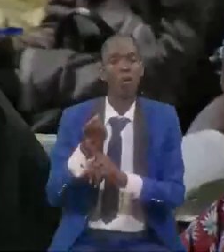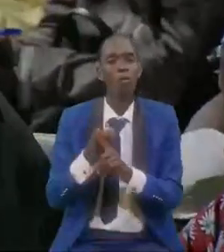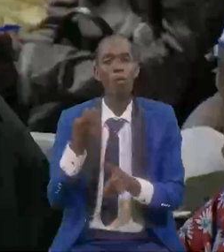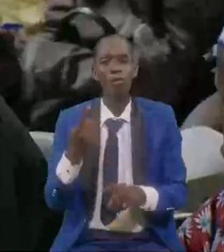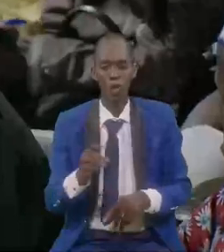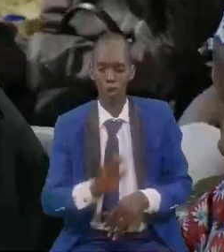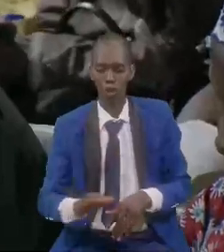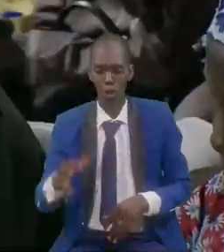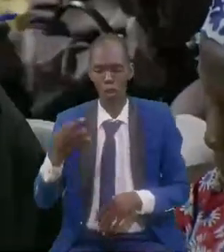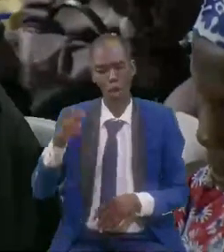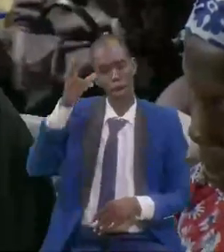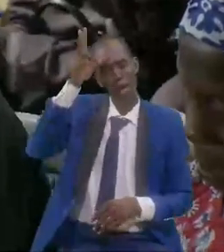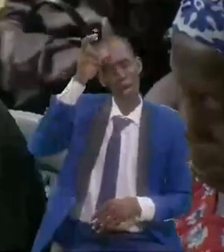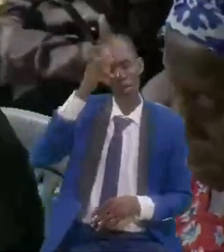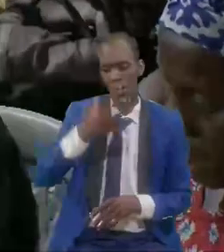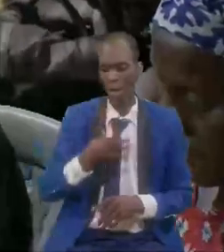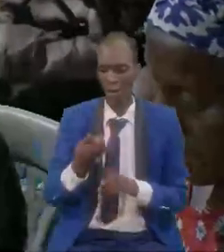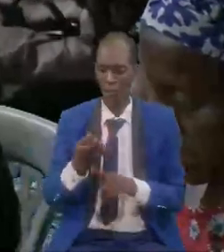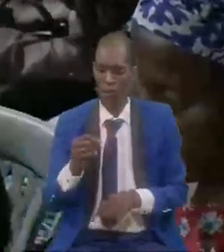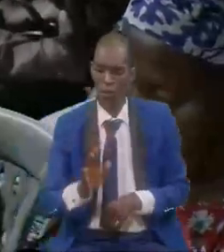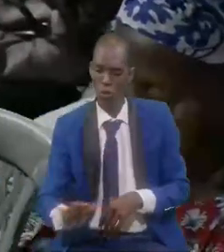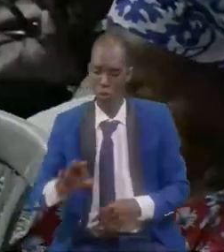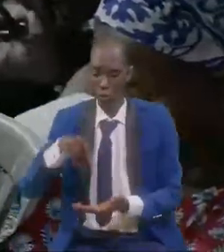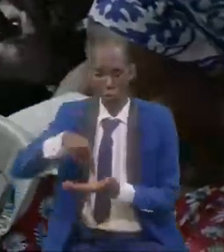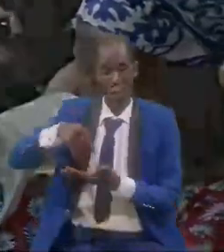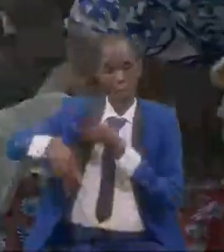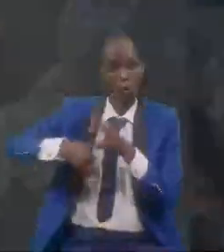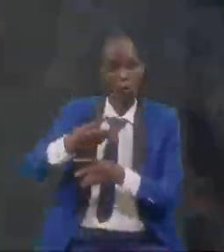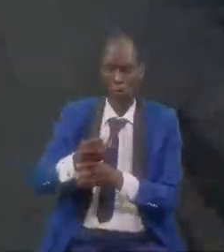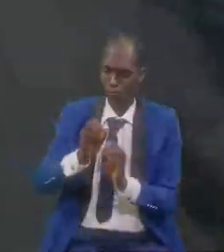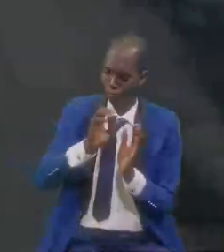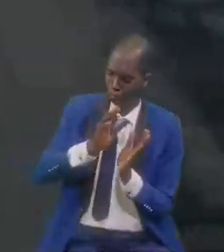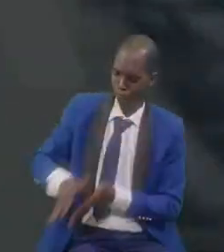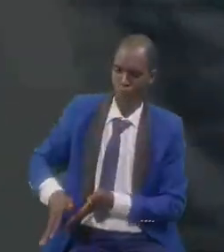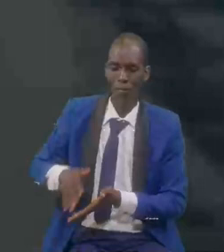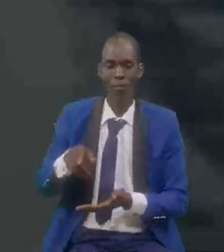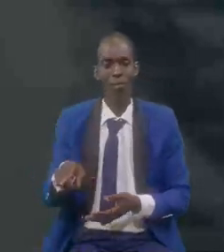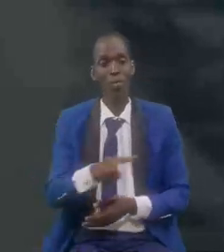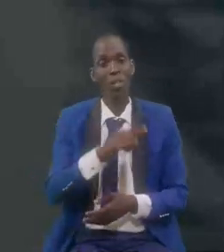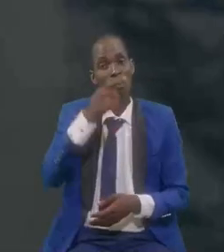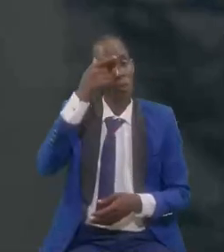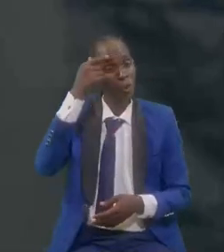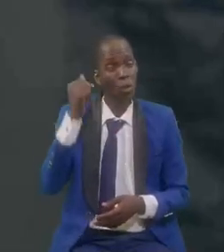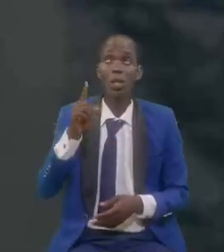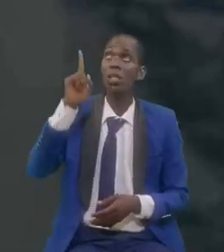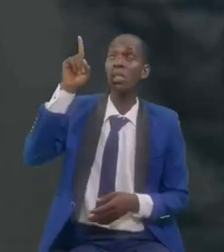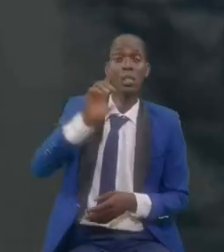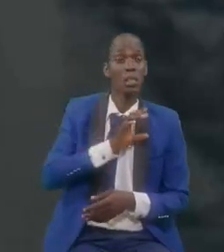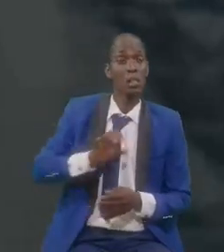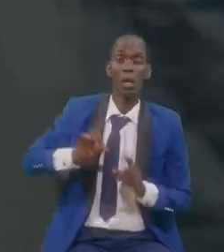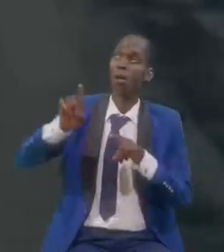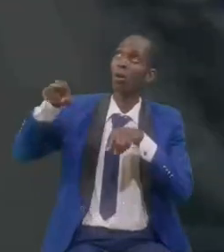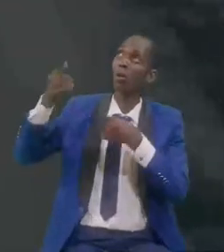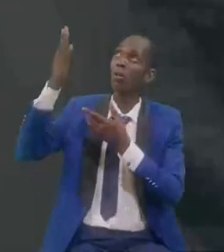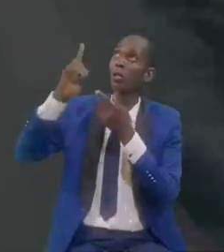chez les enfants du diable et les enfants de ce monde, laisse-les, parce qu'il est allé nous te